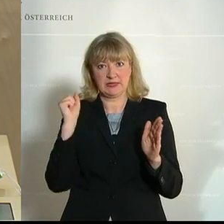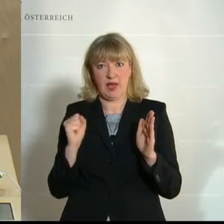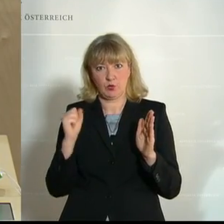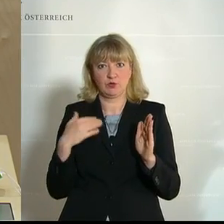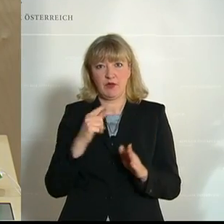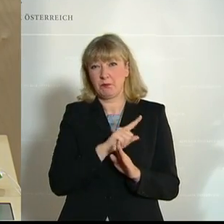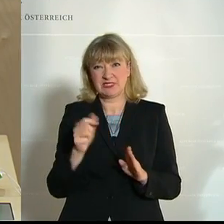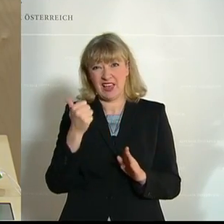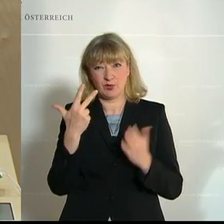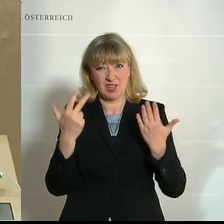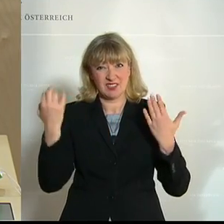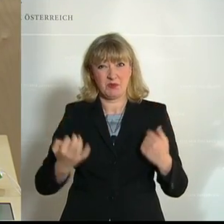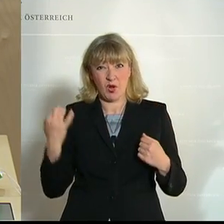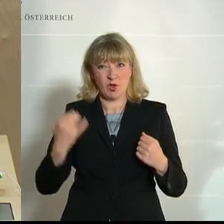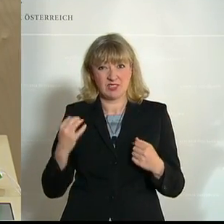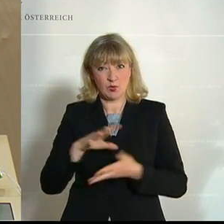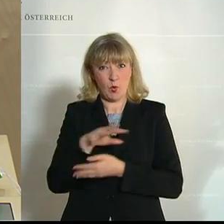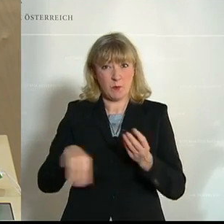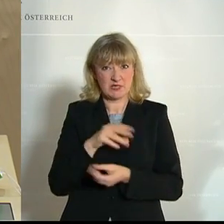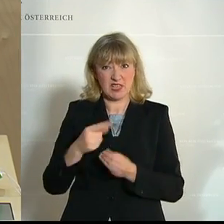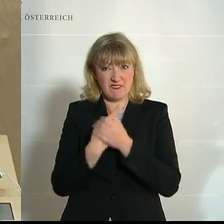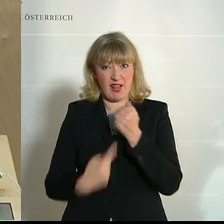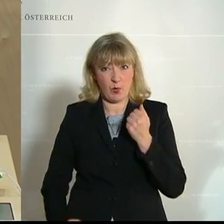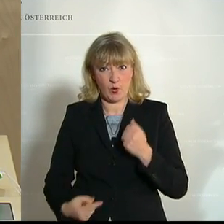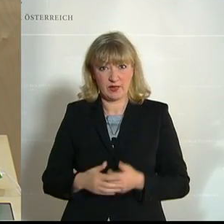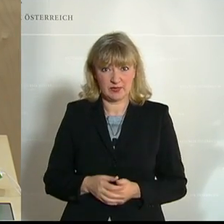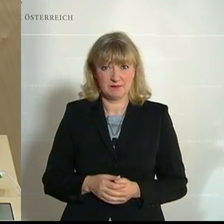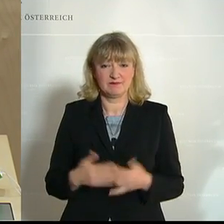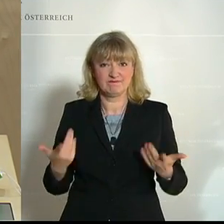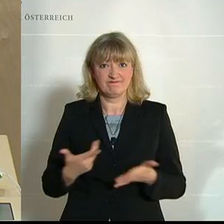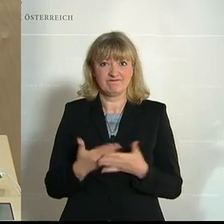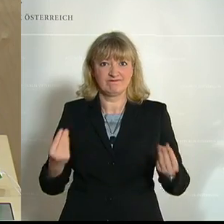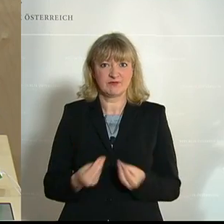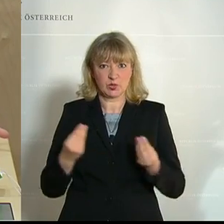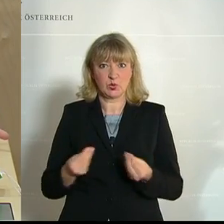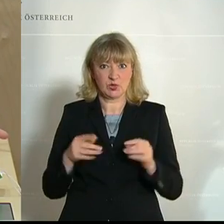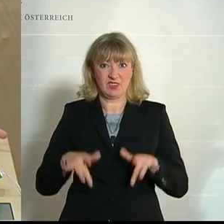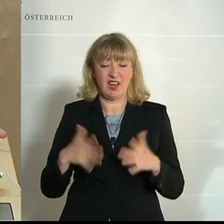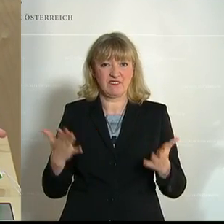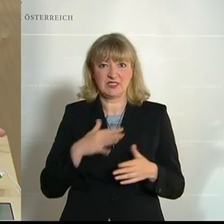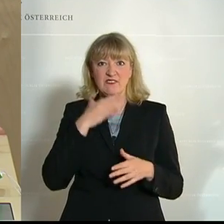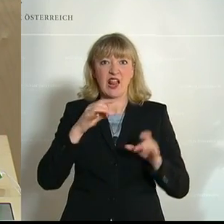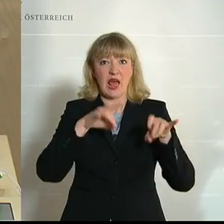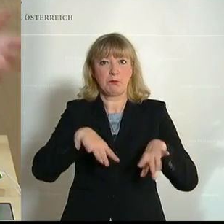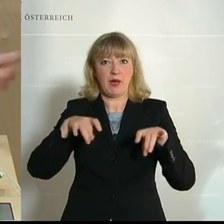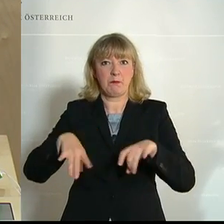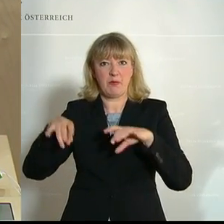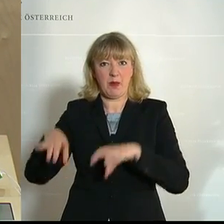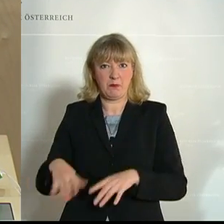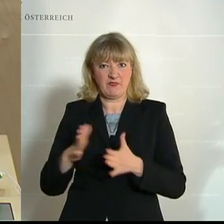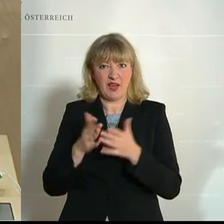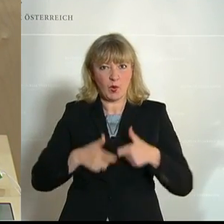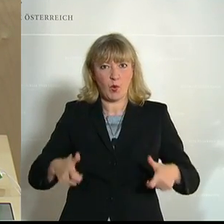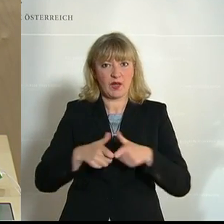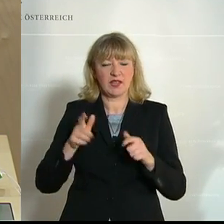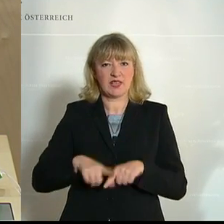zu 81% des Umsatzes verloren. Und mit ein Grund hier sind natürlich die vielen Absagen im Kongress-